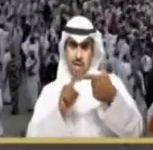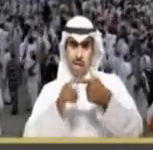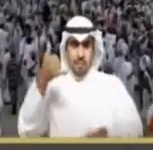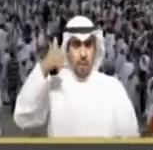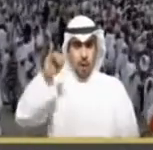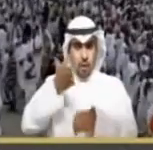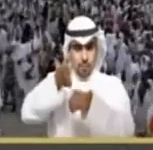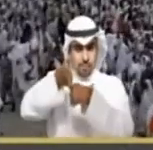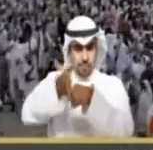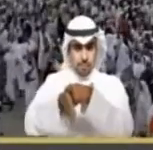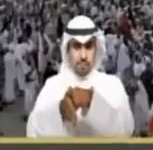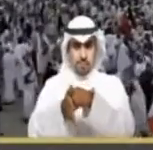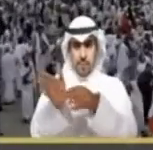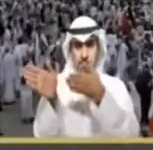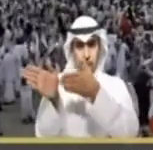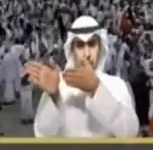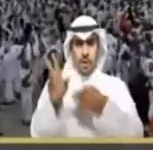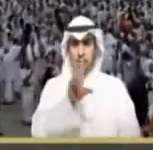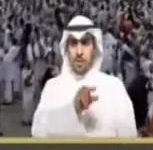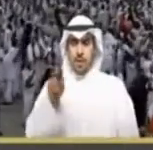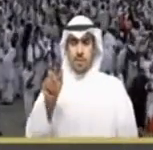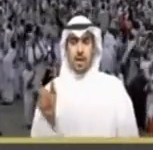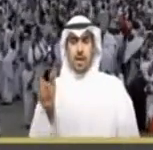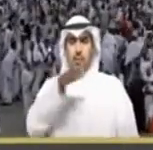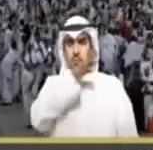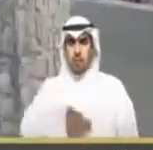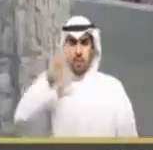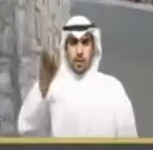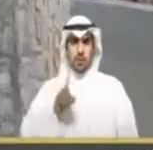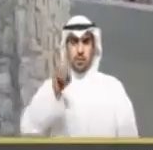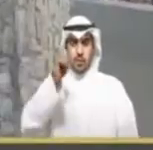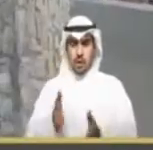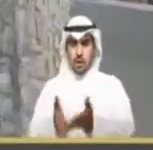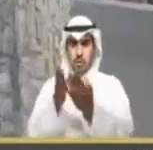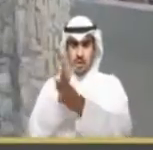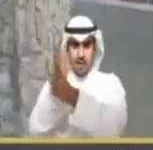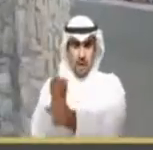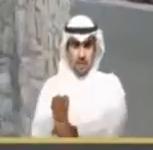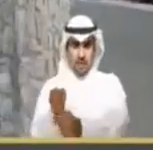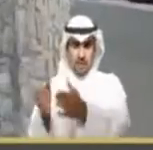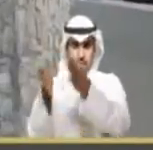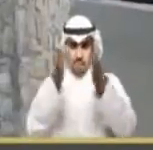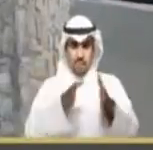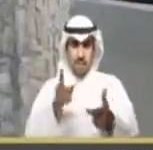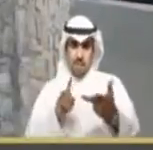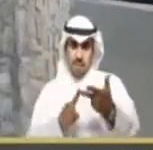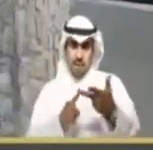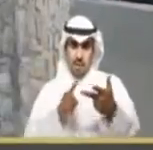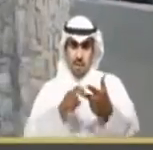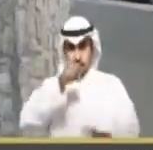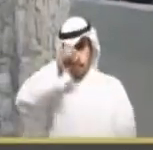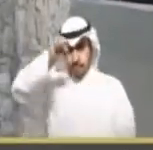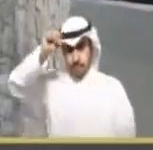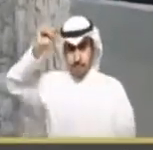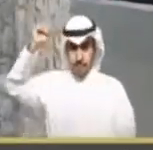الرسول الكريم محمد صلى الله عليه وسلم، ثم الحلق أو التقصير، يليه التوجه إلى المسجد الحرام لأداء